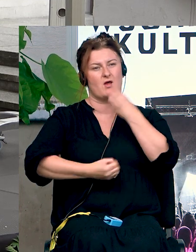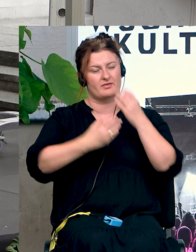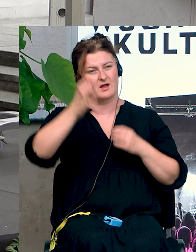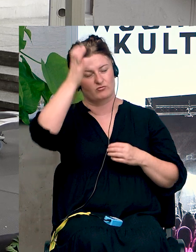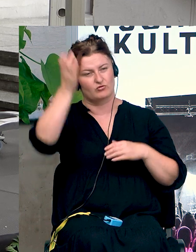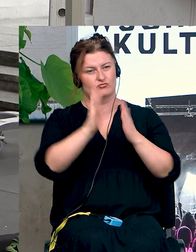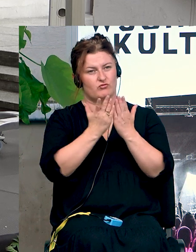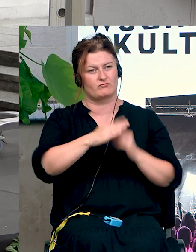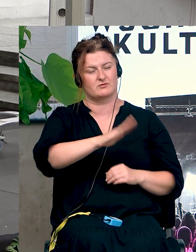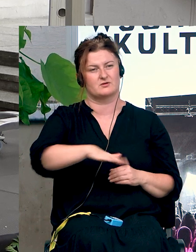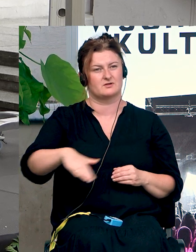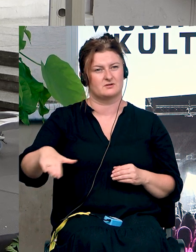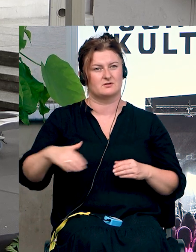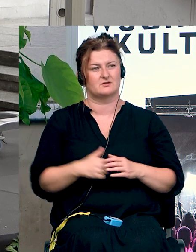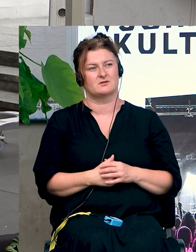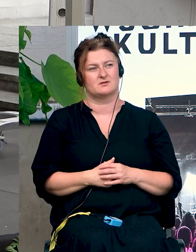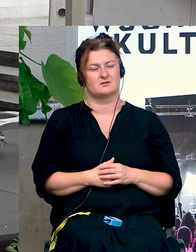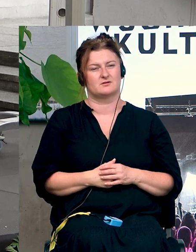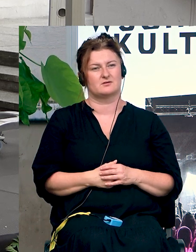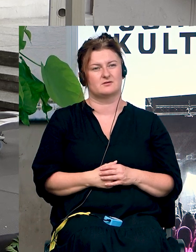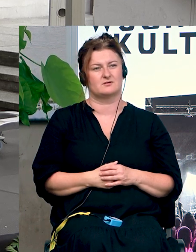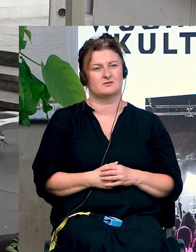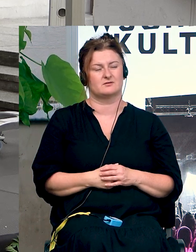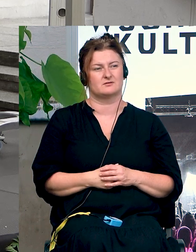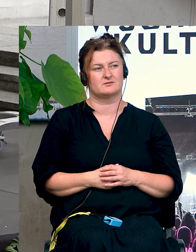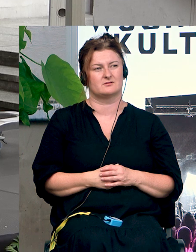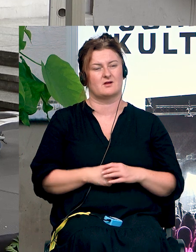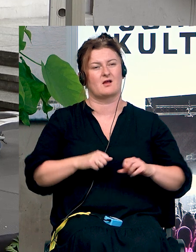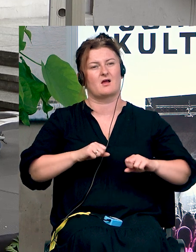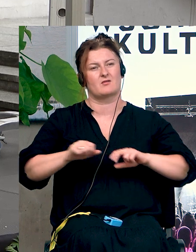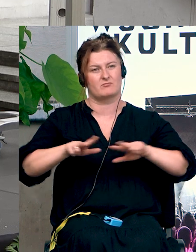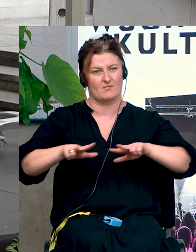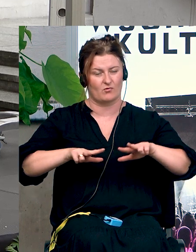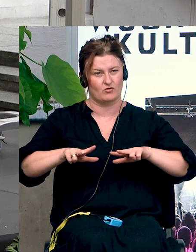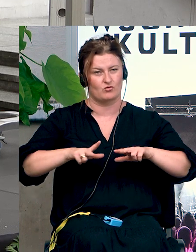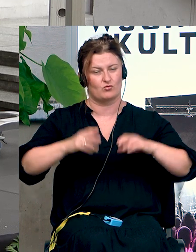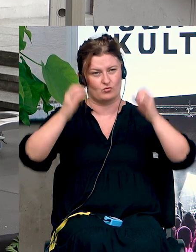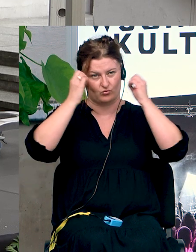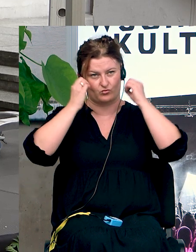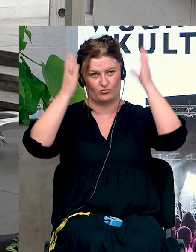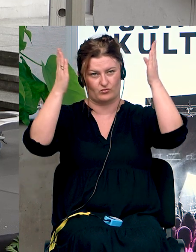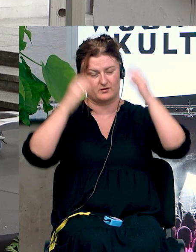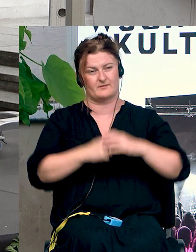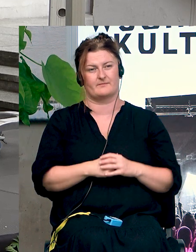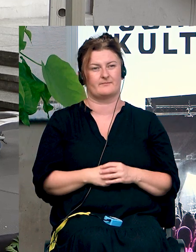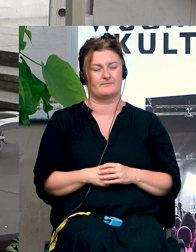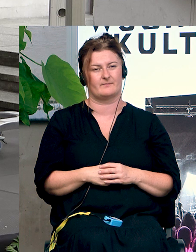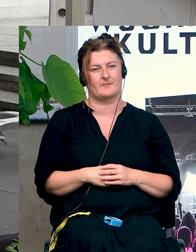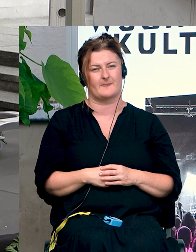autorka książek dla dzieci. Wyczytałem też, że menadżerka kultury. Ktoś tak napisał.